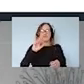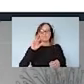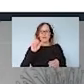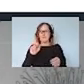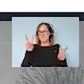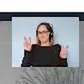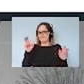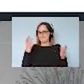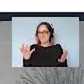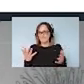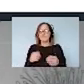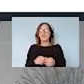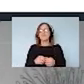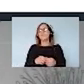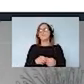mówi,